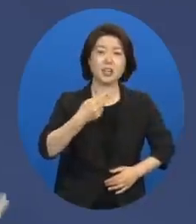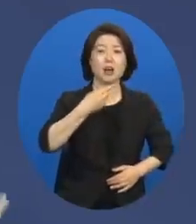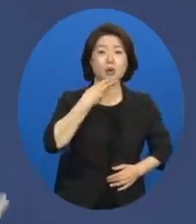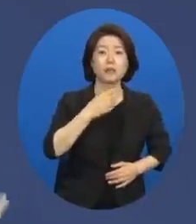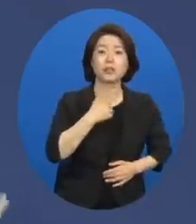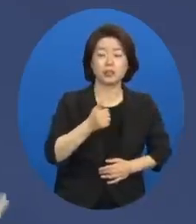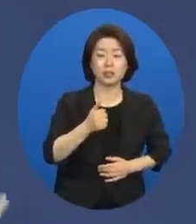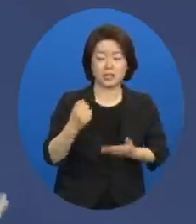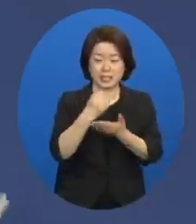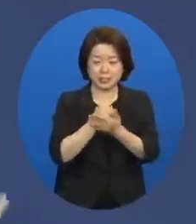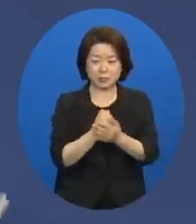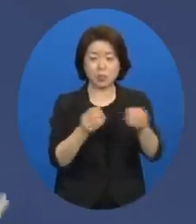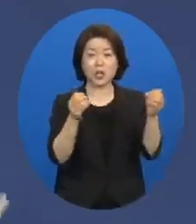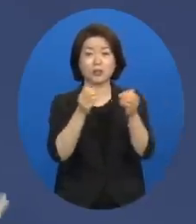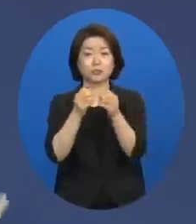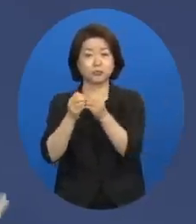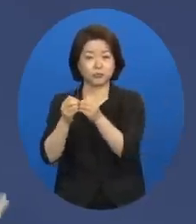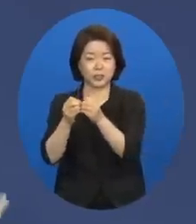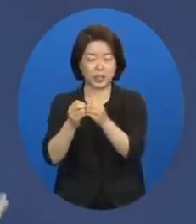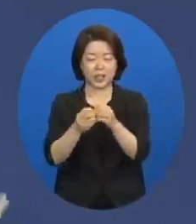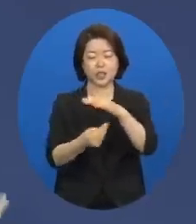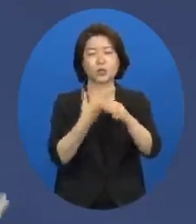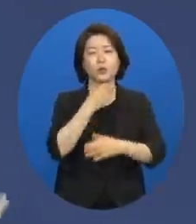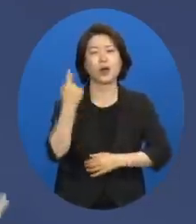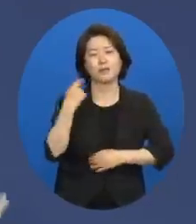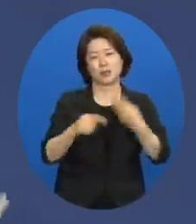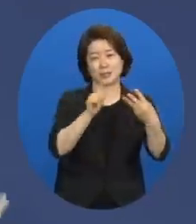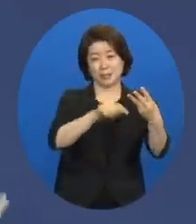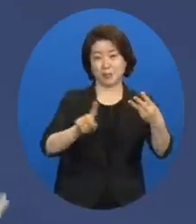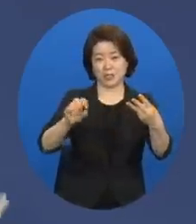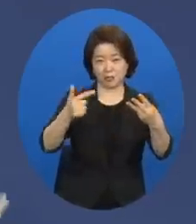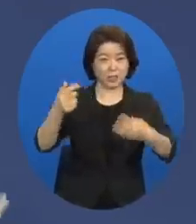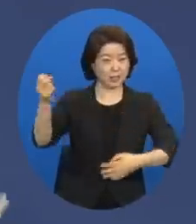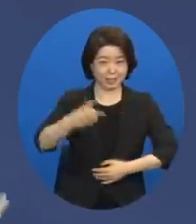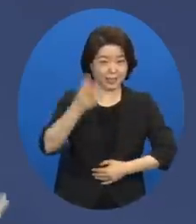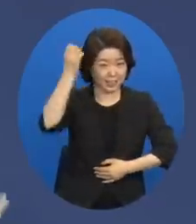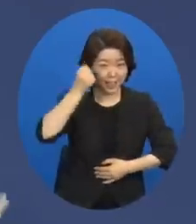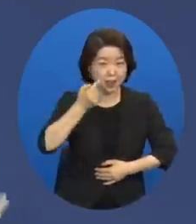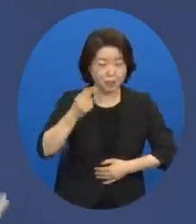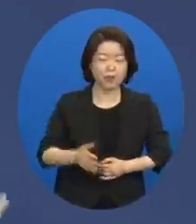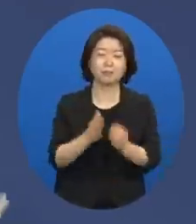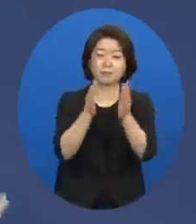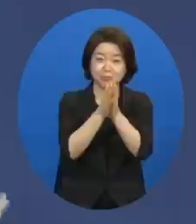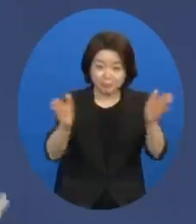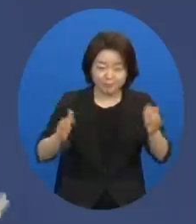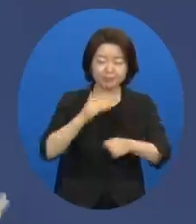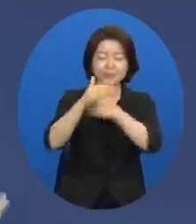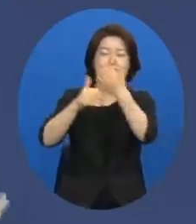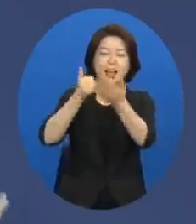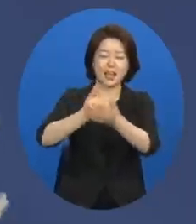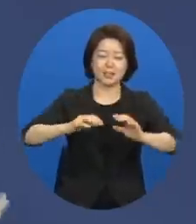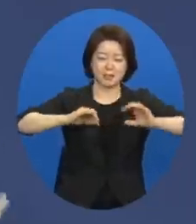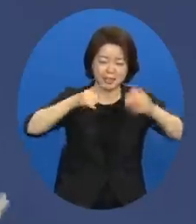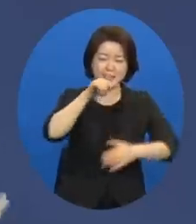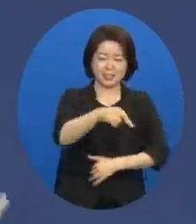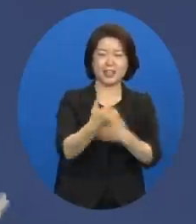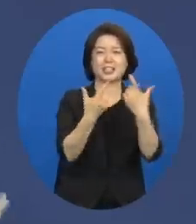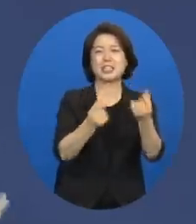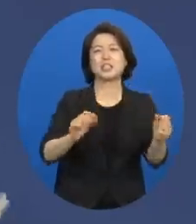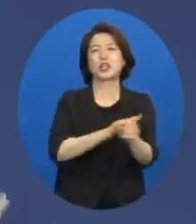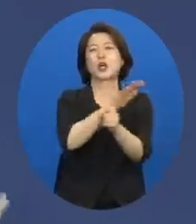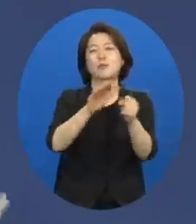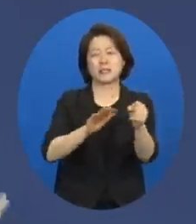운명의 요절 요한복음 3장 16절 같이 한번 외워볼까요? 시작. 하나님이 세상을